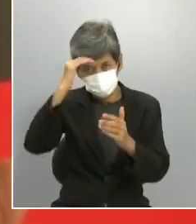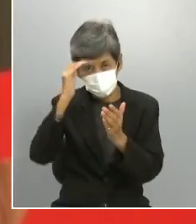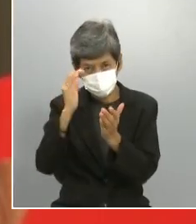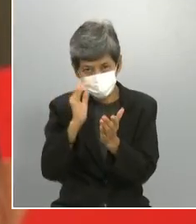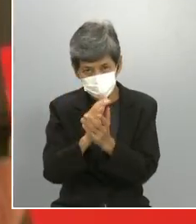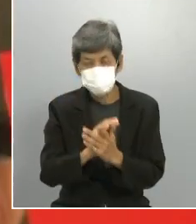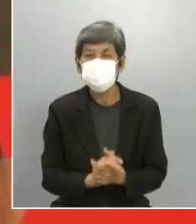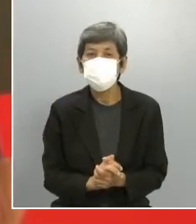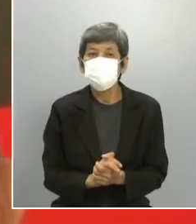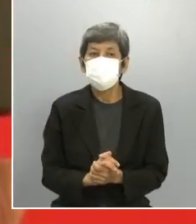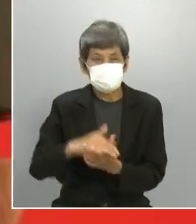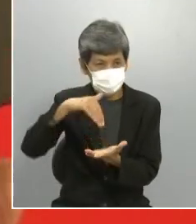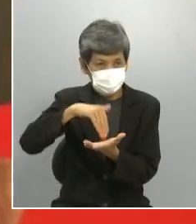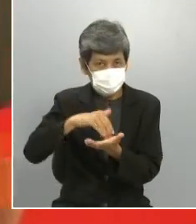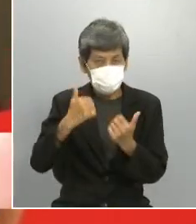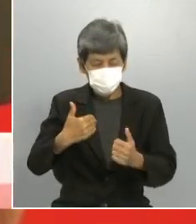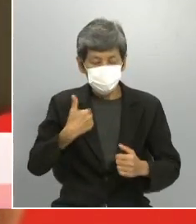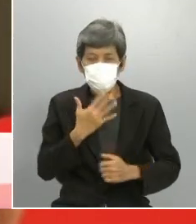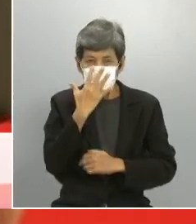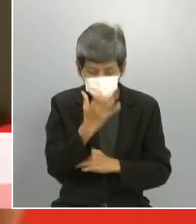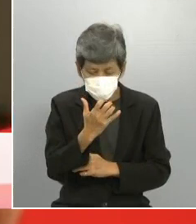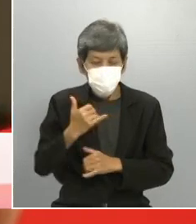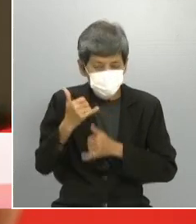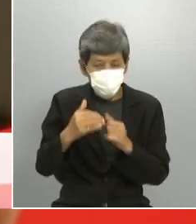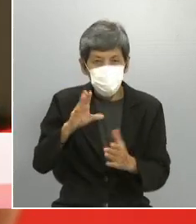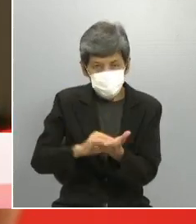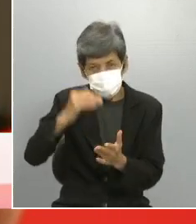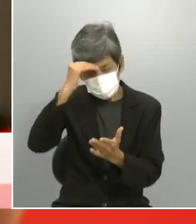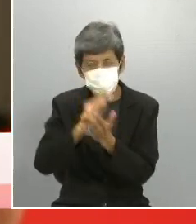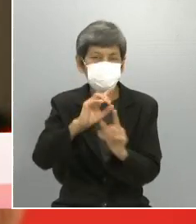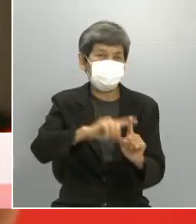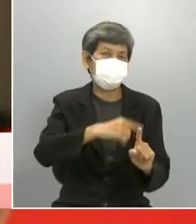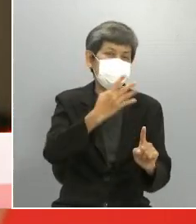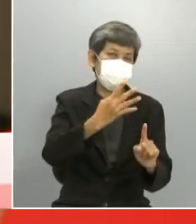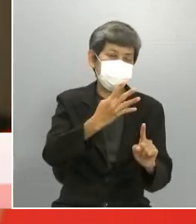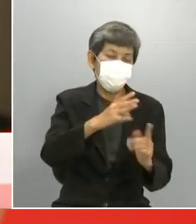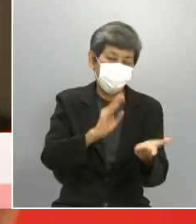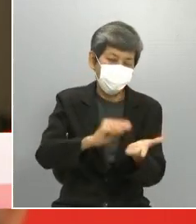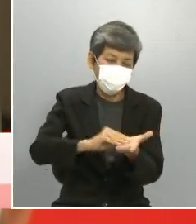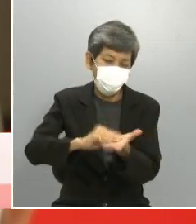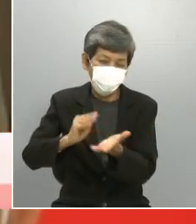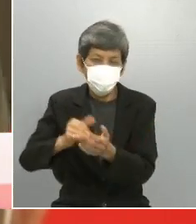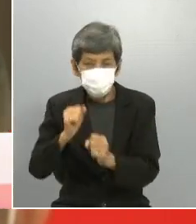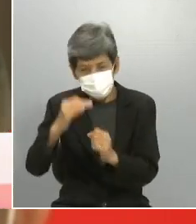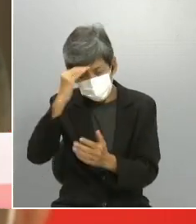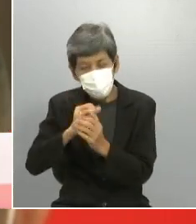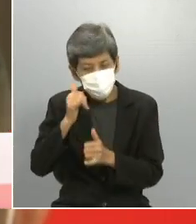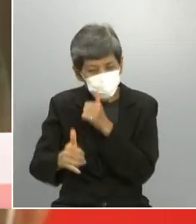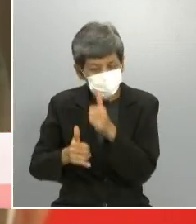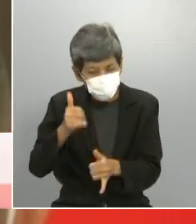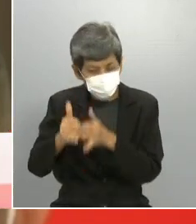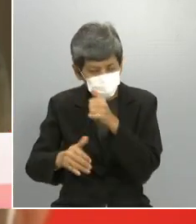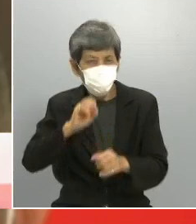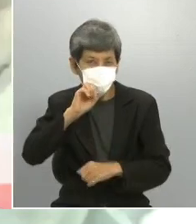การตำรวจสอบสวนกลางบอกว่าคดีนี้มีผู้เสียหายมาร้องเรียนตั้งแต่เดือนเมษายนแล้วก็ทยอยเข้าแจ้งความเพิ่มขึ้นอย่างต่อ